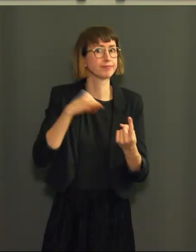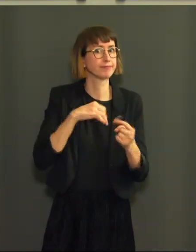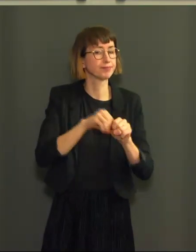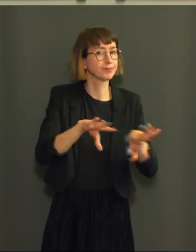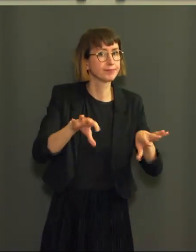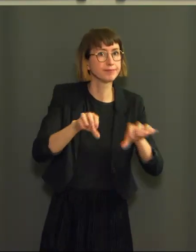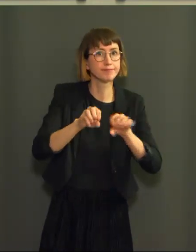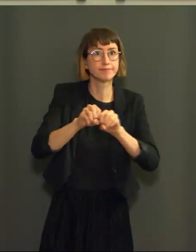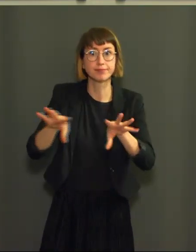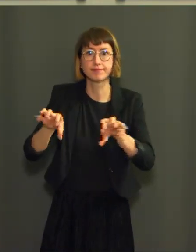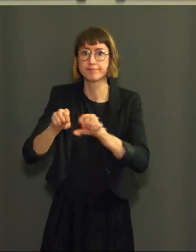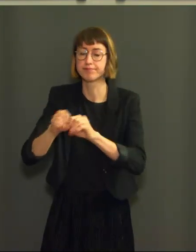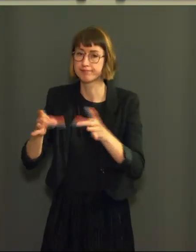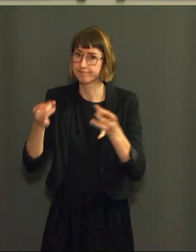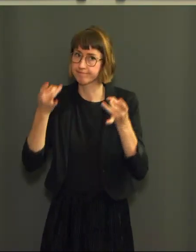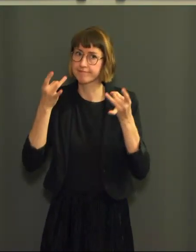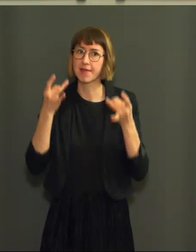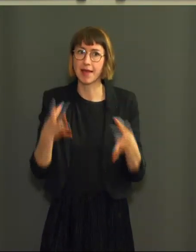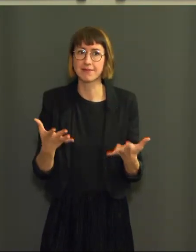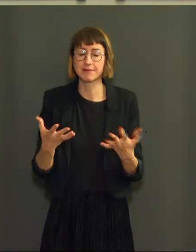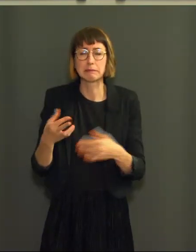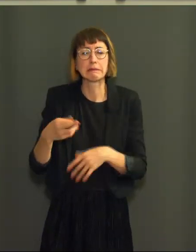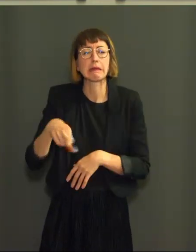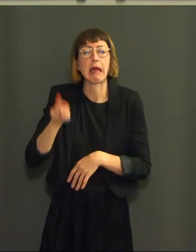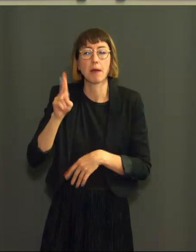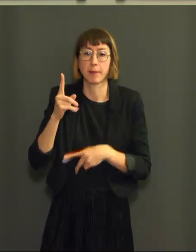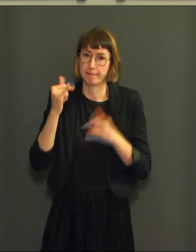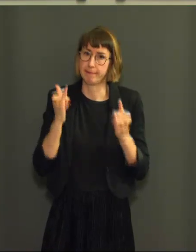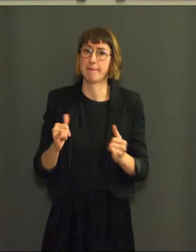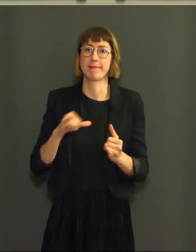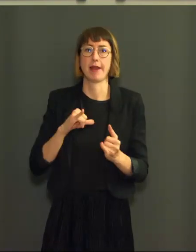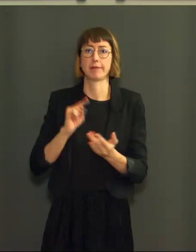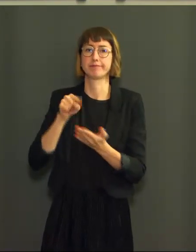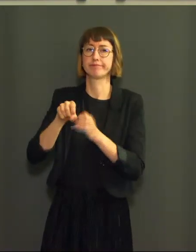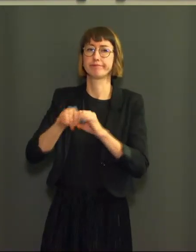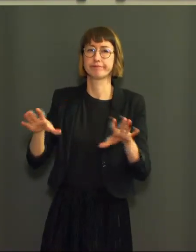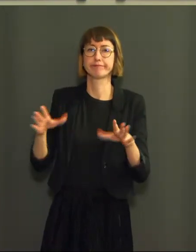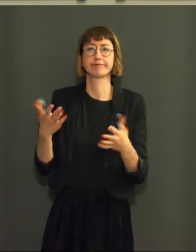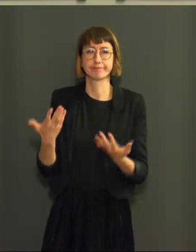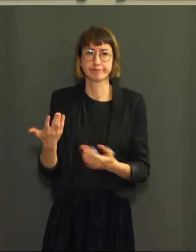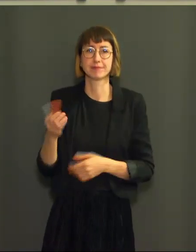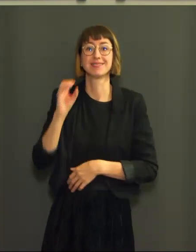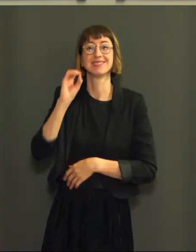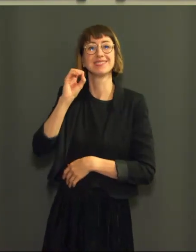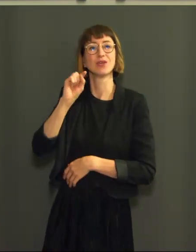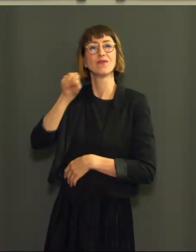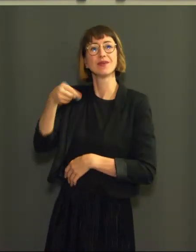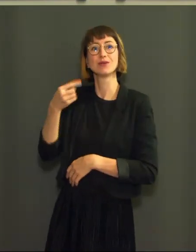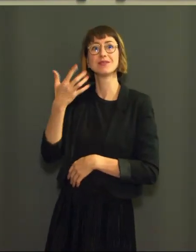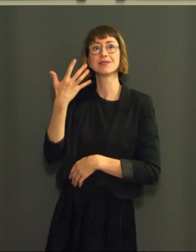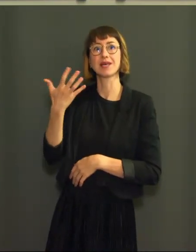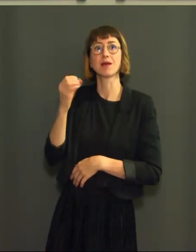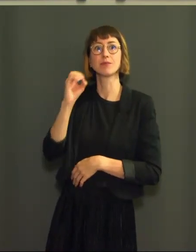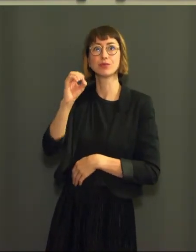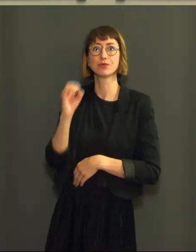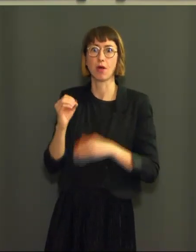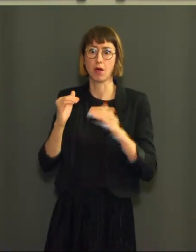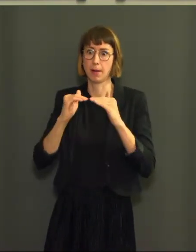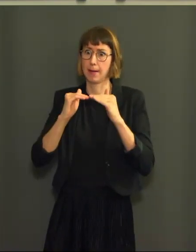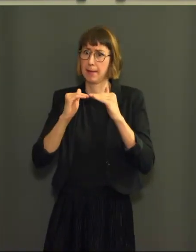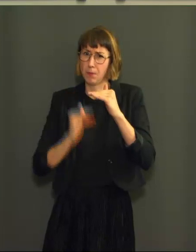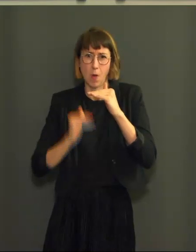occasionnelle. Ils sont rares puisqu'ils touchent moins d'un demi% des maisons de repos et de soins, mais ceci peut